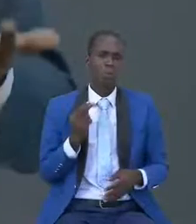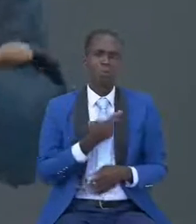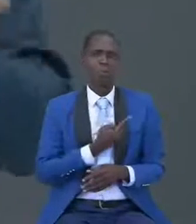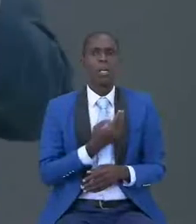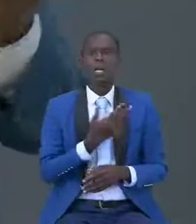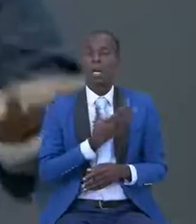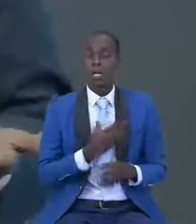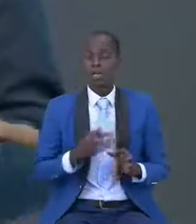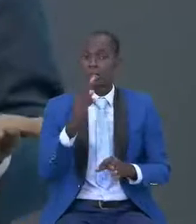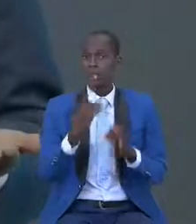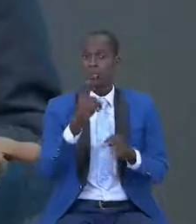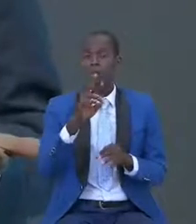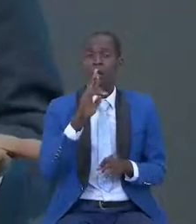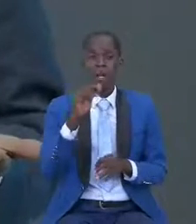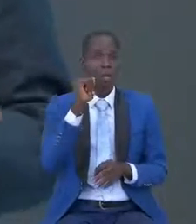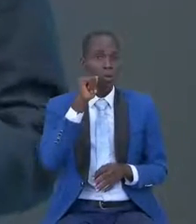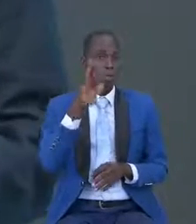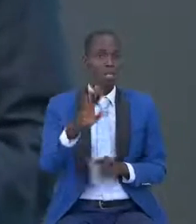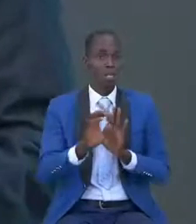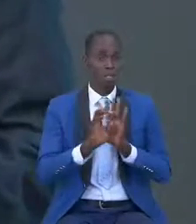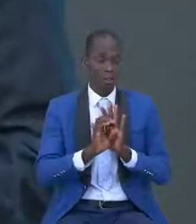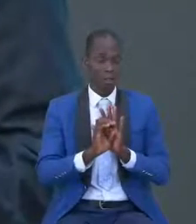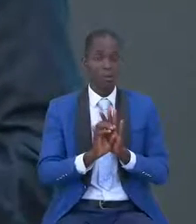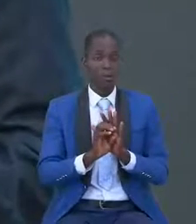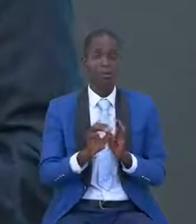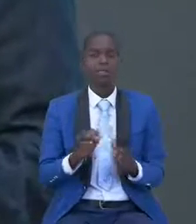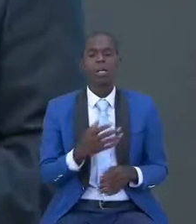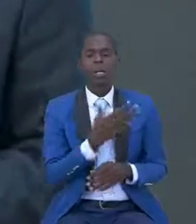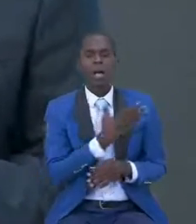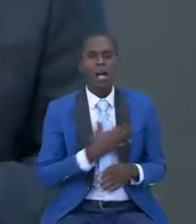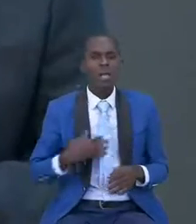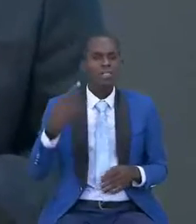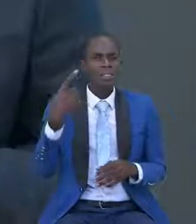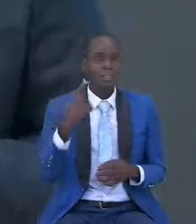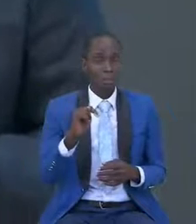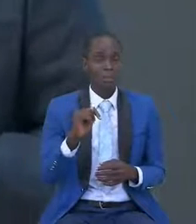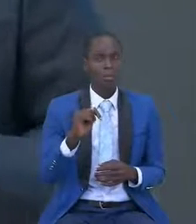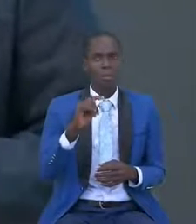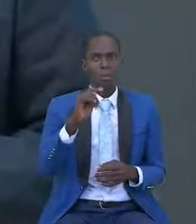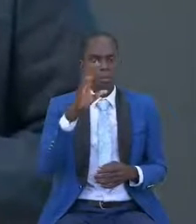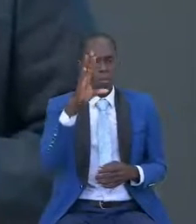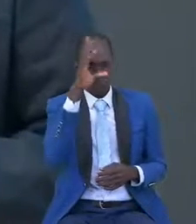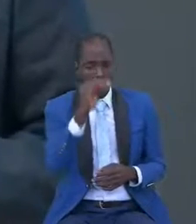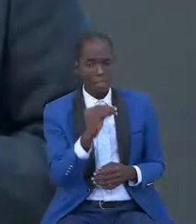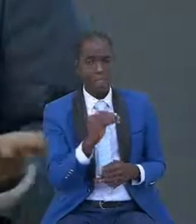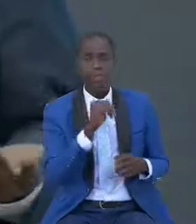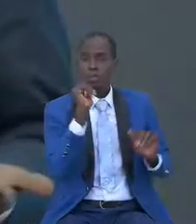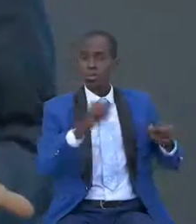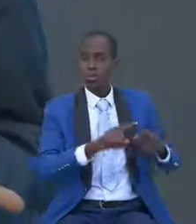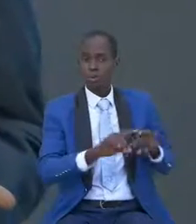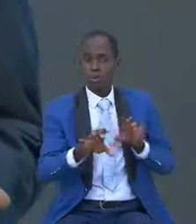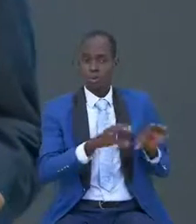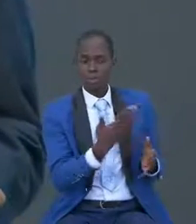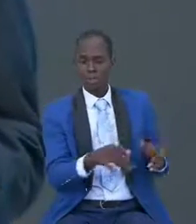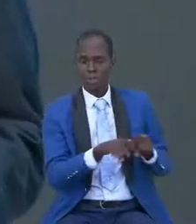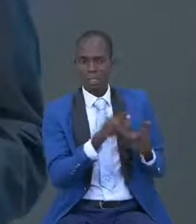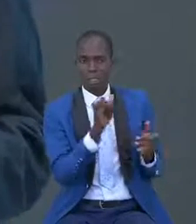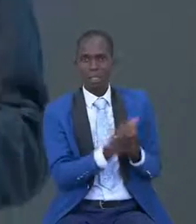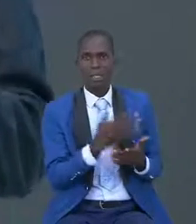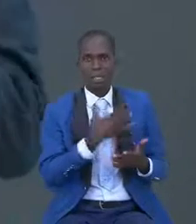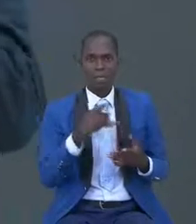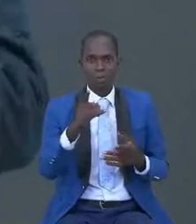Et si tu es une femme en particulier, même les hommes n'ont rien fait de pareil avant. Et tu as